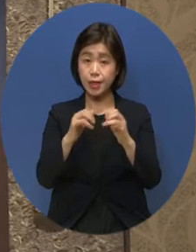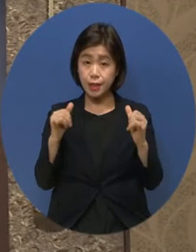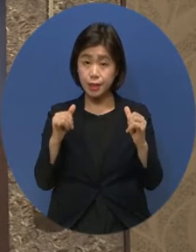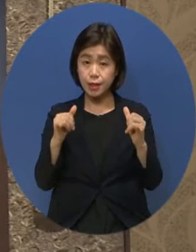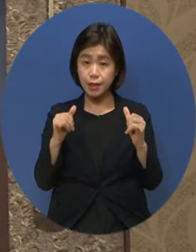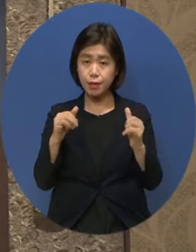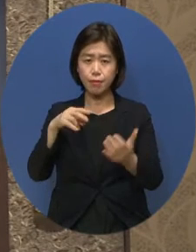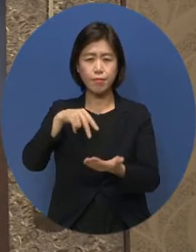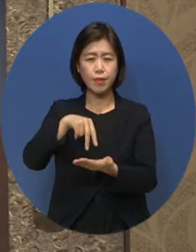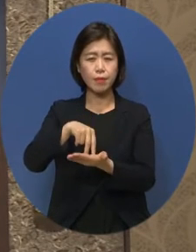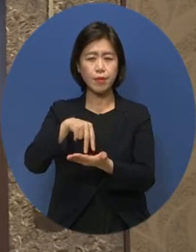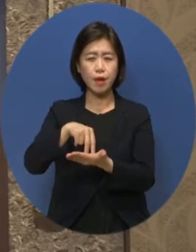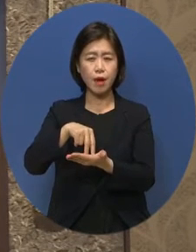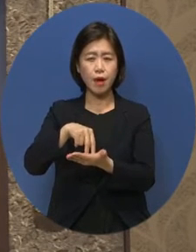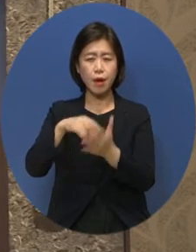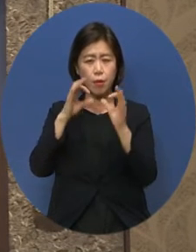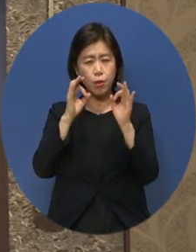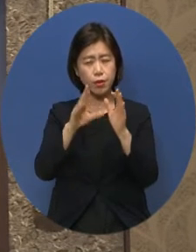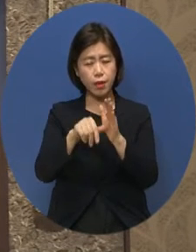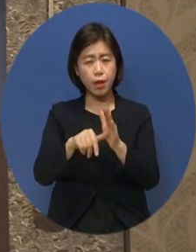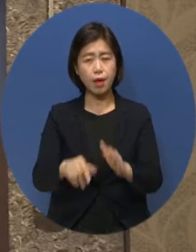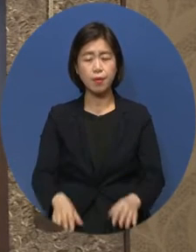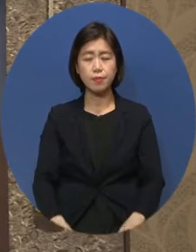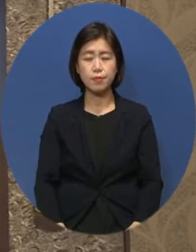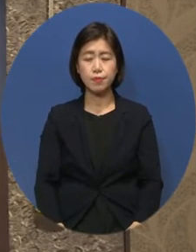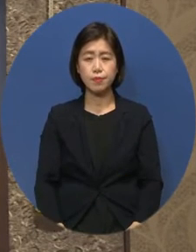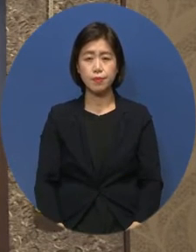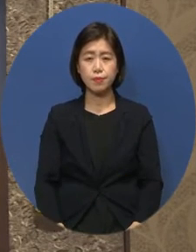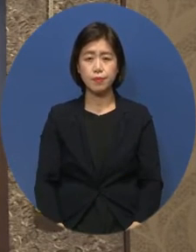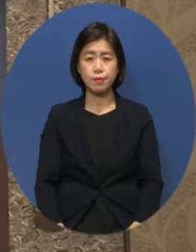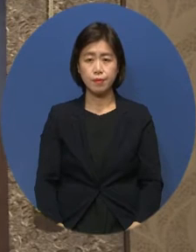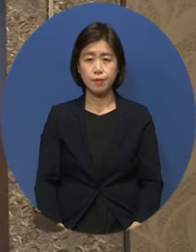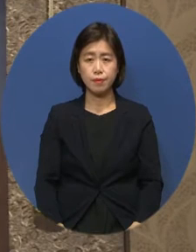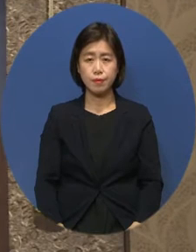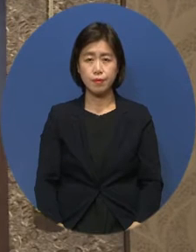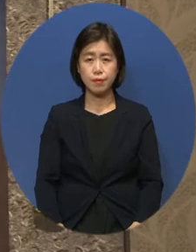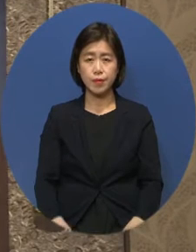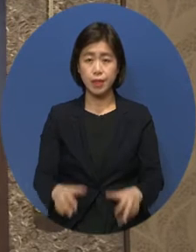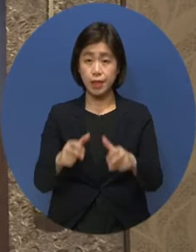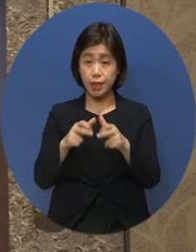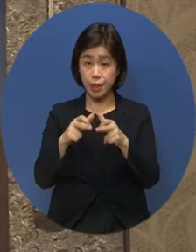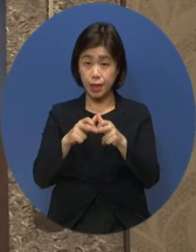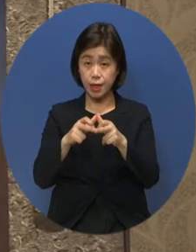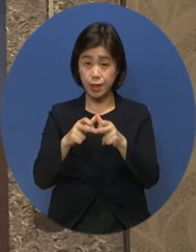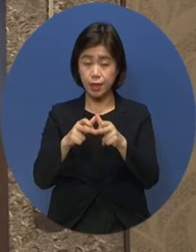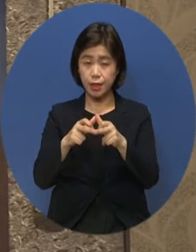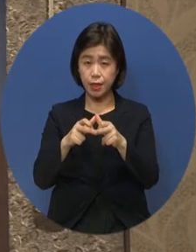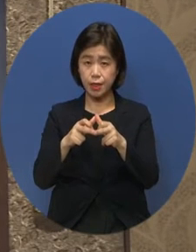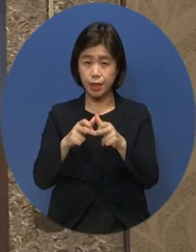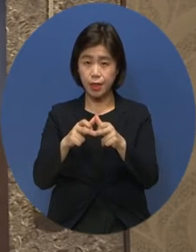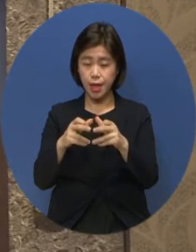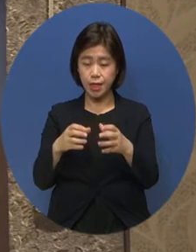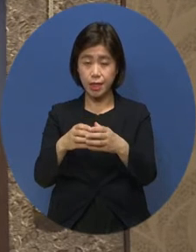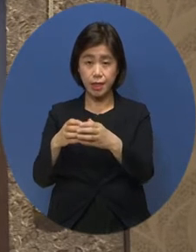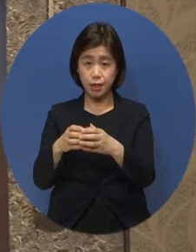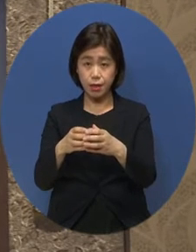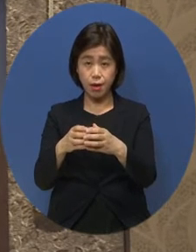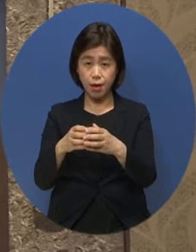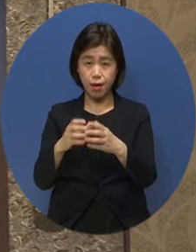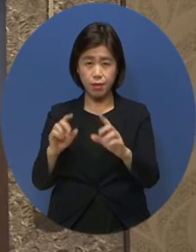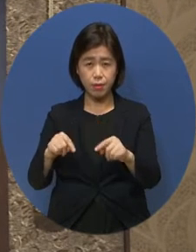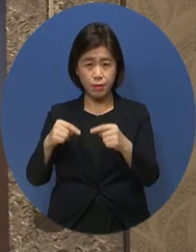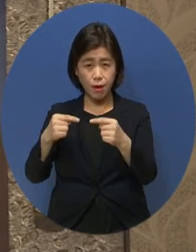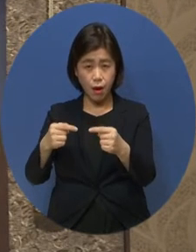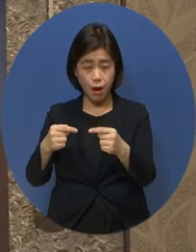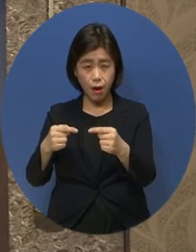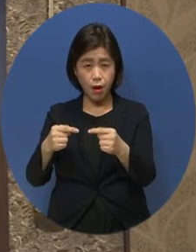입장에서는 4 뭐 2분들이 어 시설에 입소 하거나 시설의 어 생활에